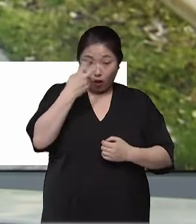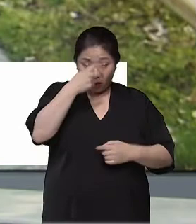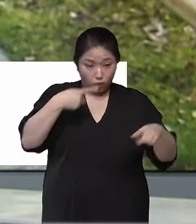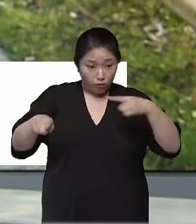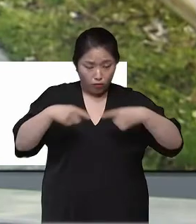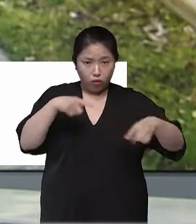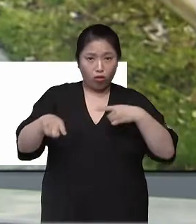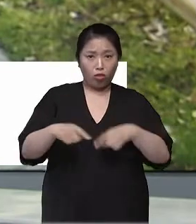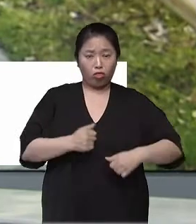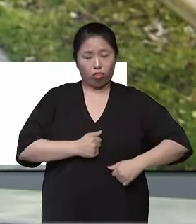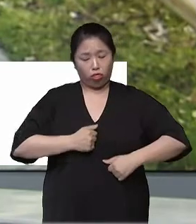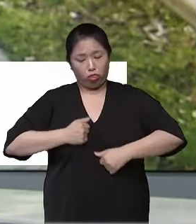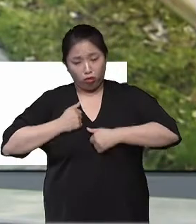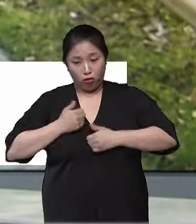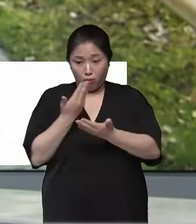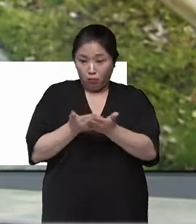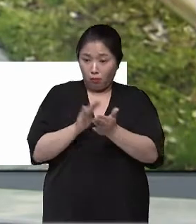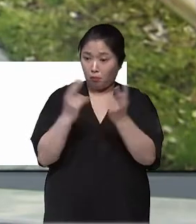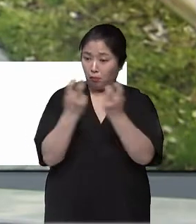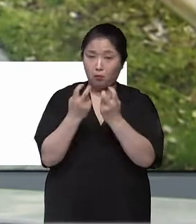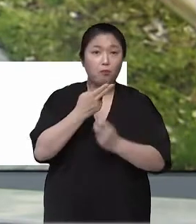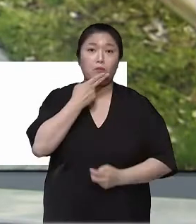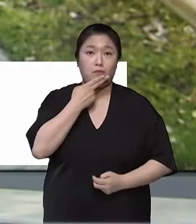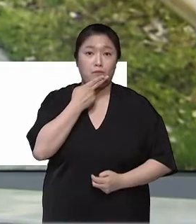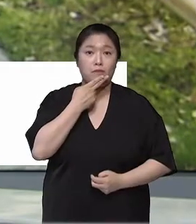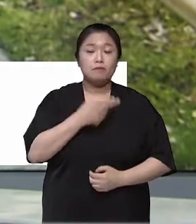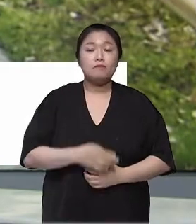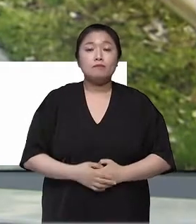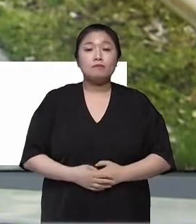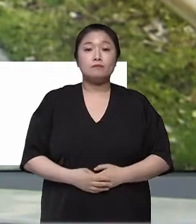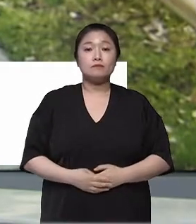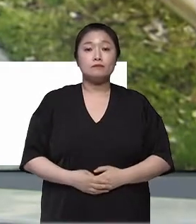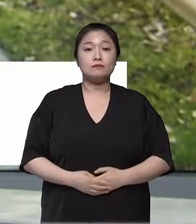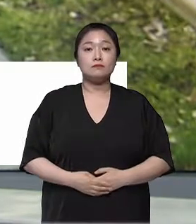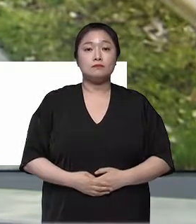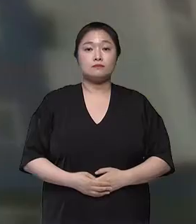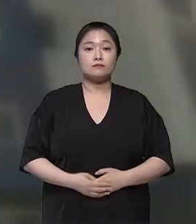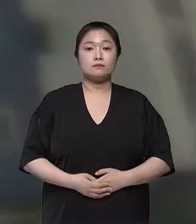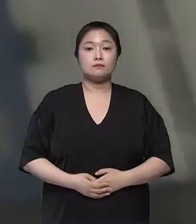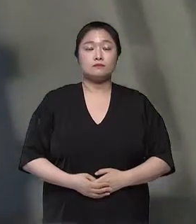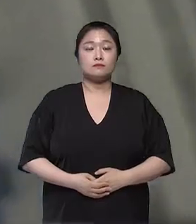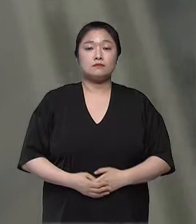허술하고 개선 대책도 없습니다 신민지 기자의 보도입니다